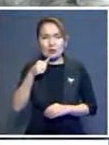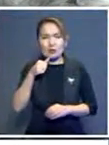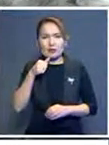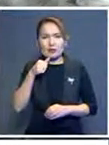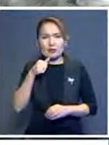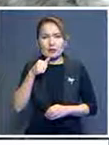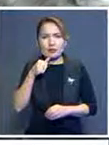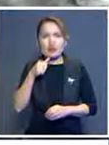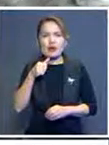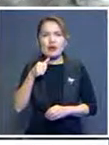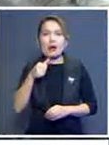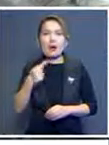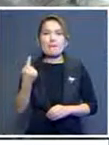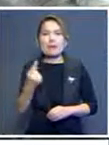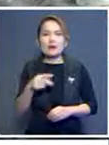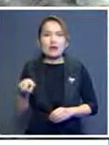1 литр